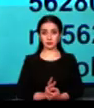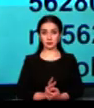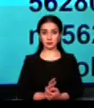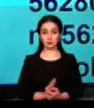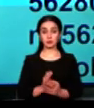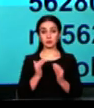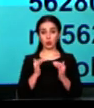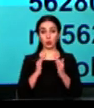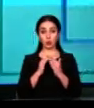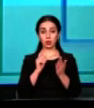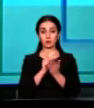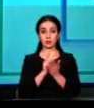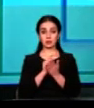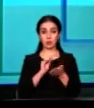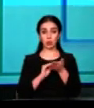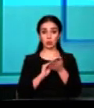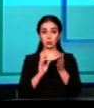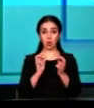Endi uyga vazifani yozib olamiz.